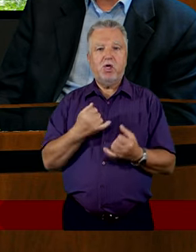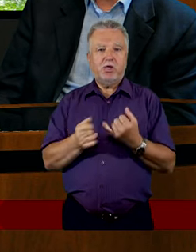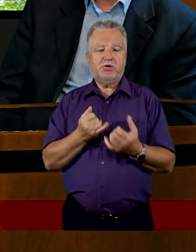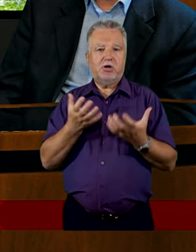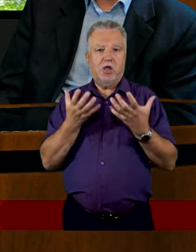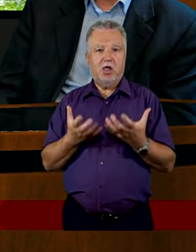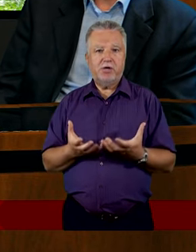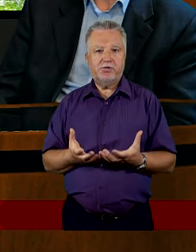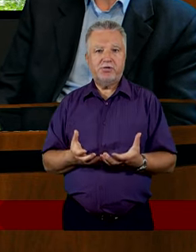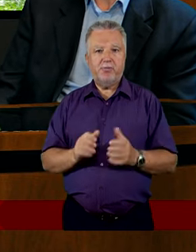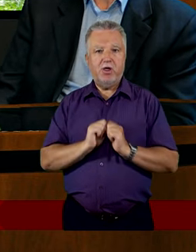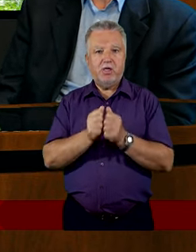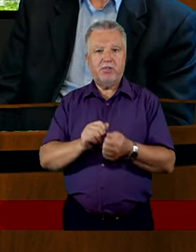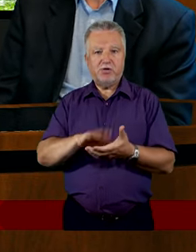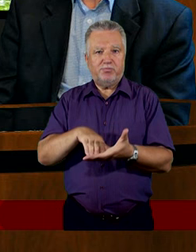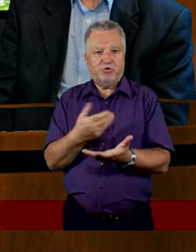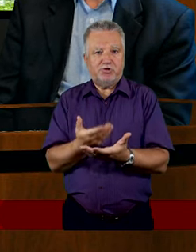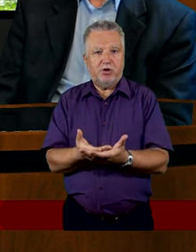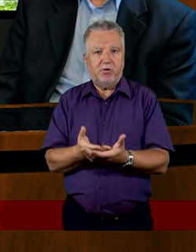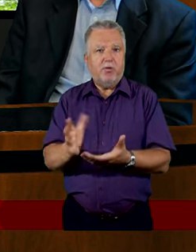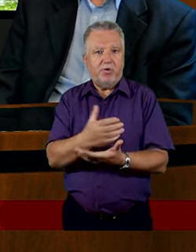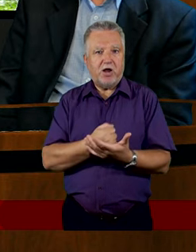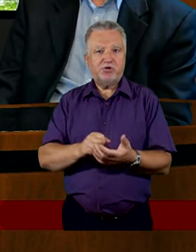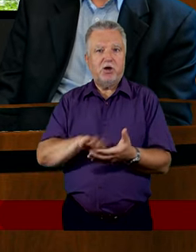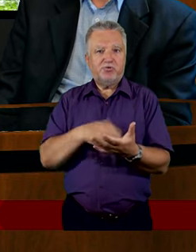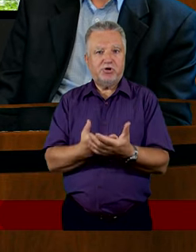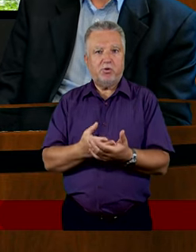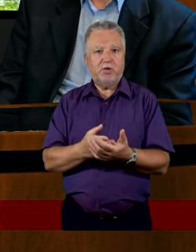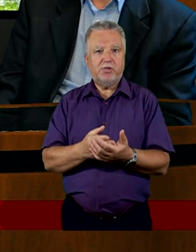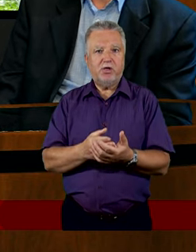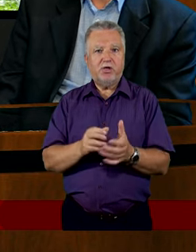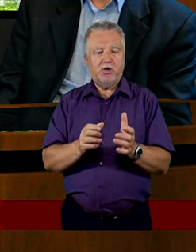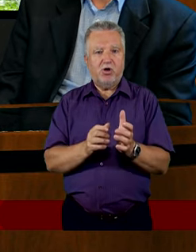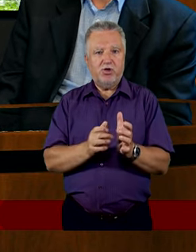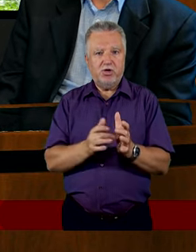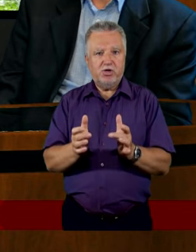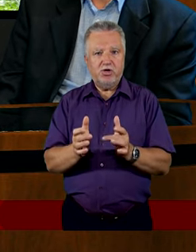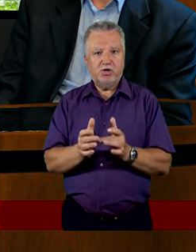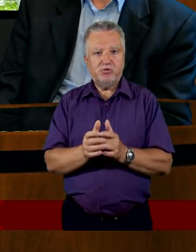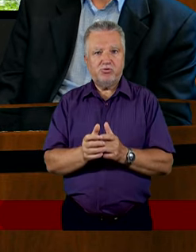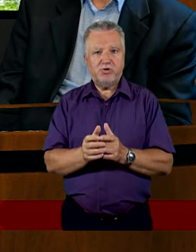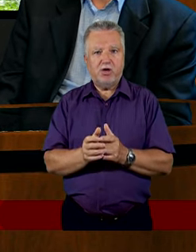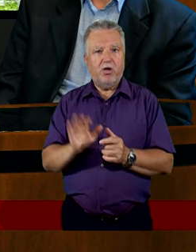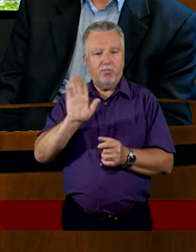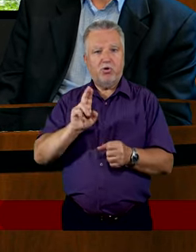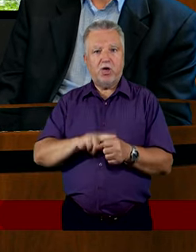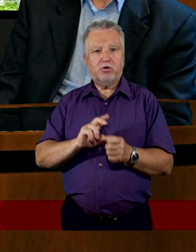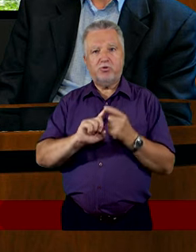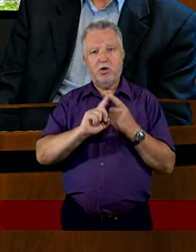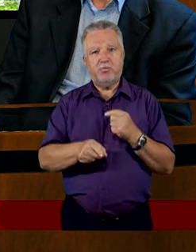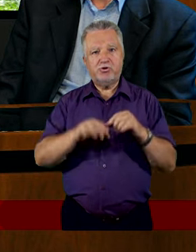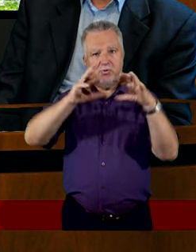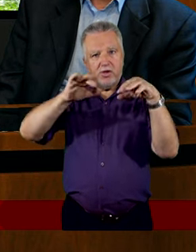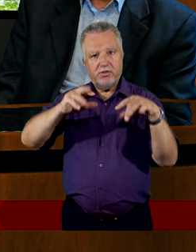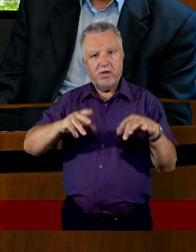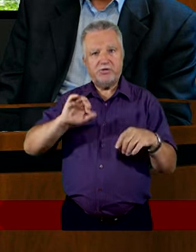nas Bóg. Jeśli chcemy brać przykład z naszego Zbawiciela, naszego Boga, który syła słońce i deszcz na